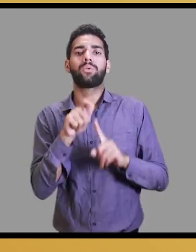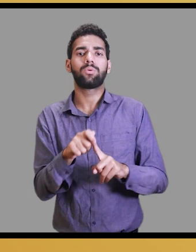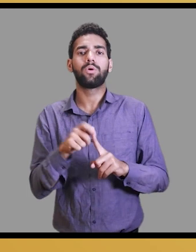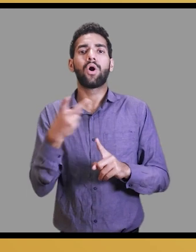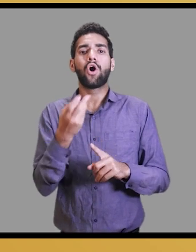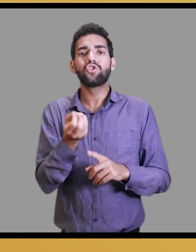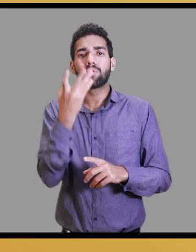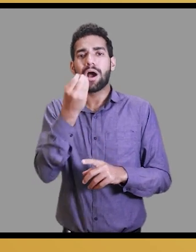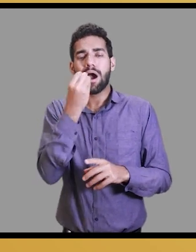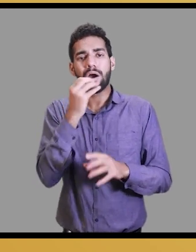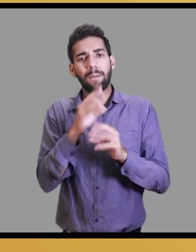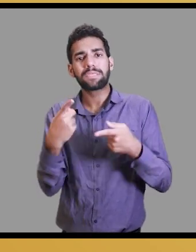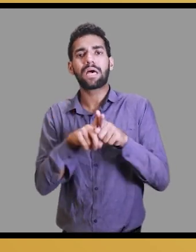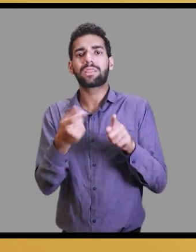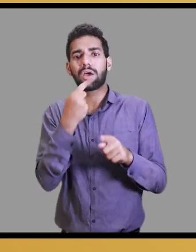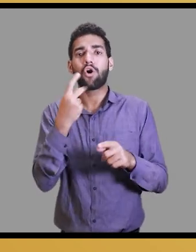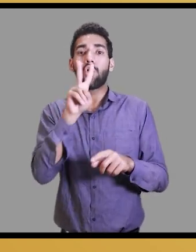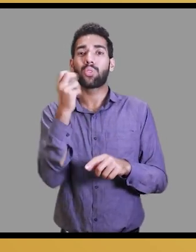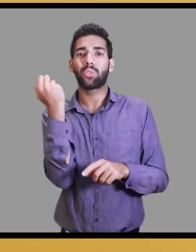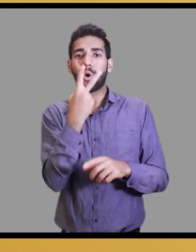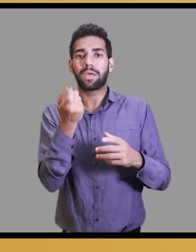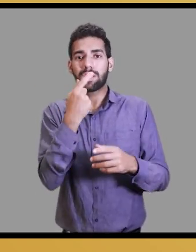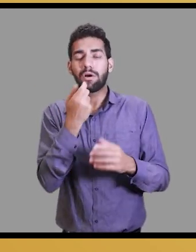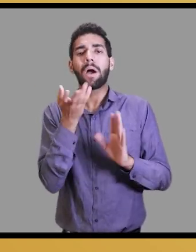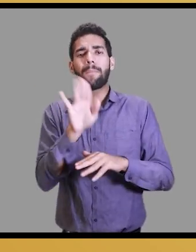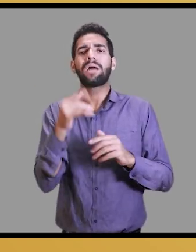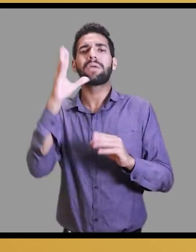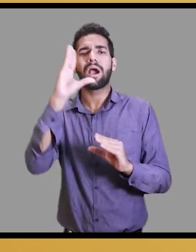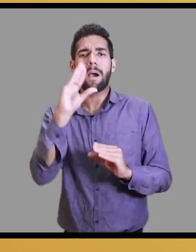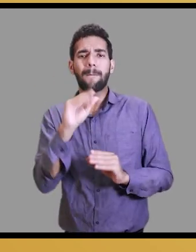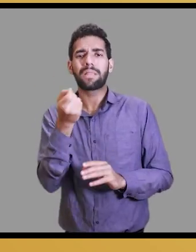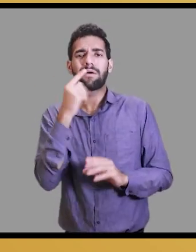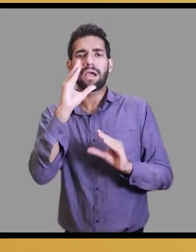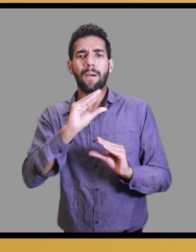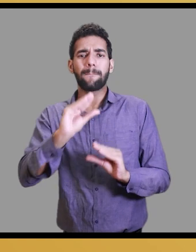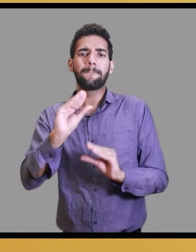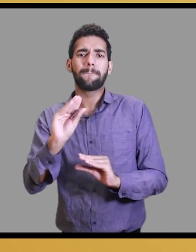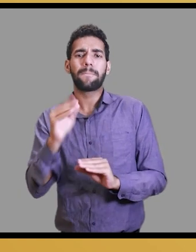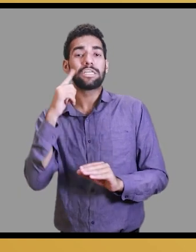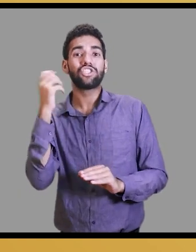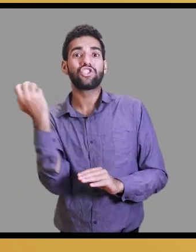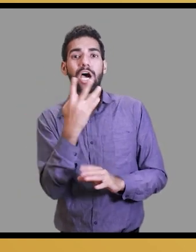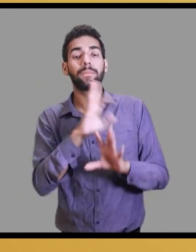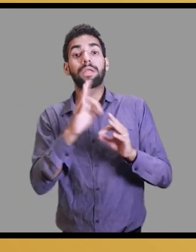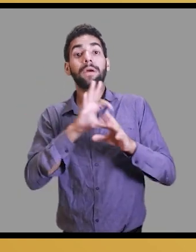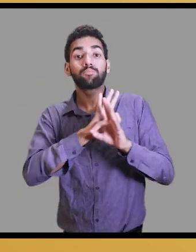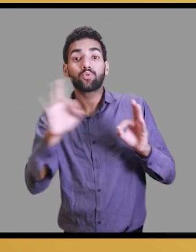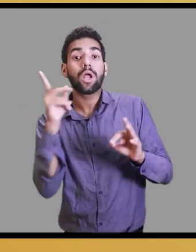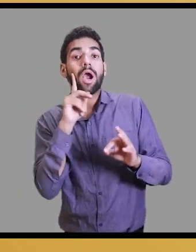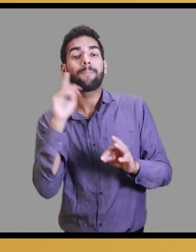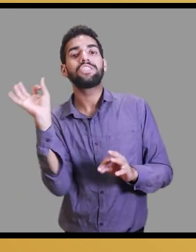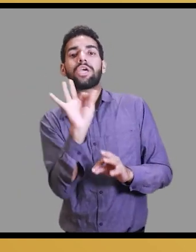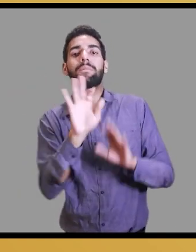کھانی ہوتی ہیں، اور 2 مہینے تک گولیوں کی تعداد زیادہ ہوتی ہے، اس کے بعد گولیاں کم ہو جاتی ہیں جو 4 مہینے چلتی ہیں، اور مکمل علاج 6 مہینے کا ہوتا